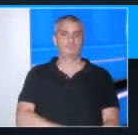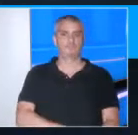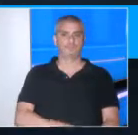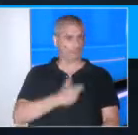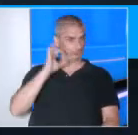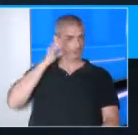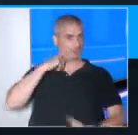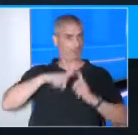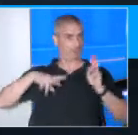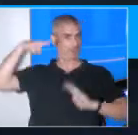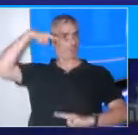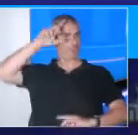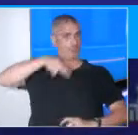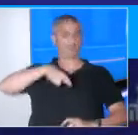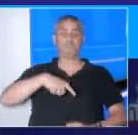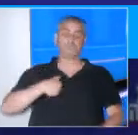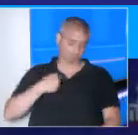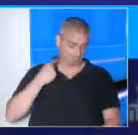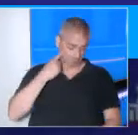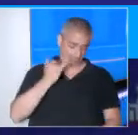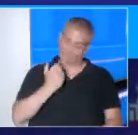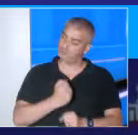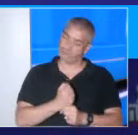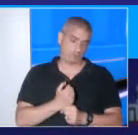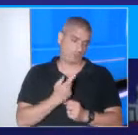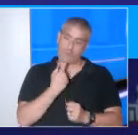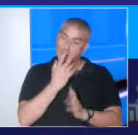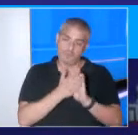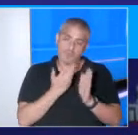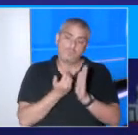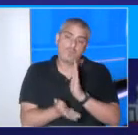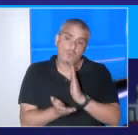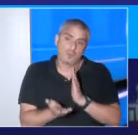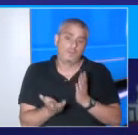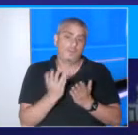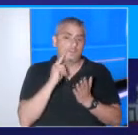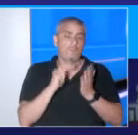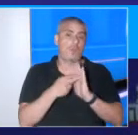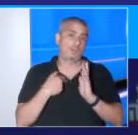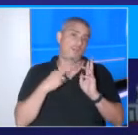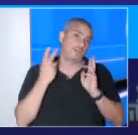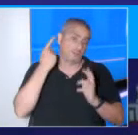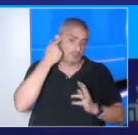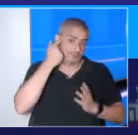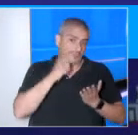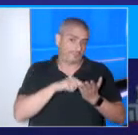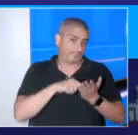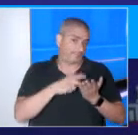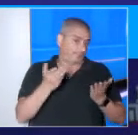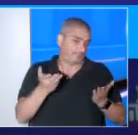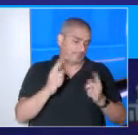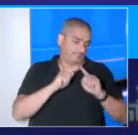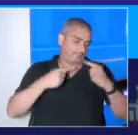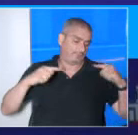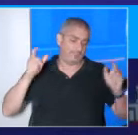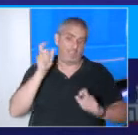של ש"ס? ולכן בעיניי בהחלט הייתה הכללה אומללה ומיותרת. ברמה הפוליטית אני מניחה, שוב, כיוון שמדובר